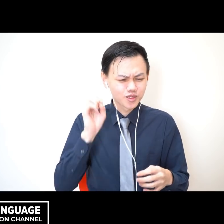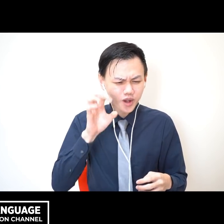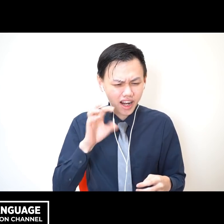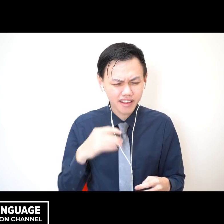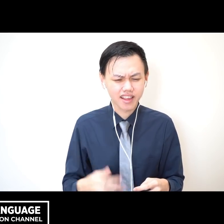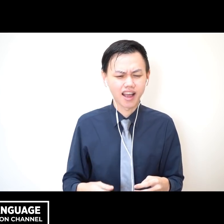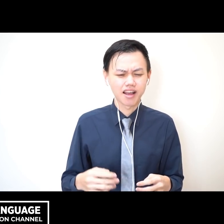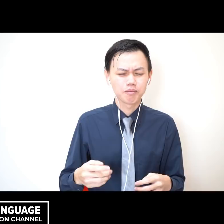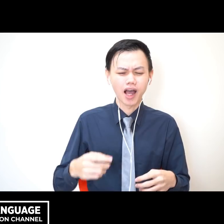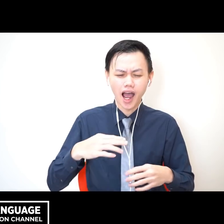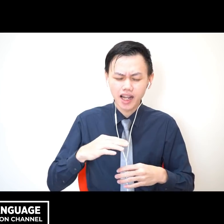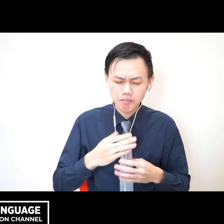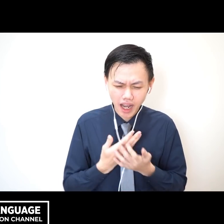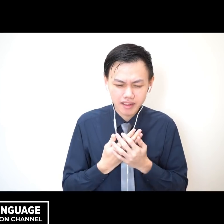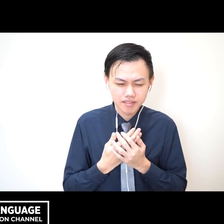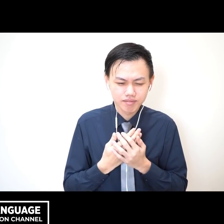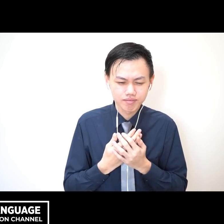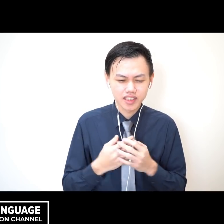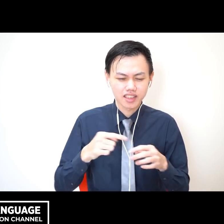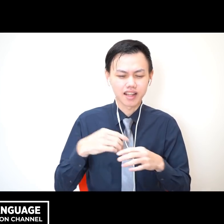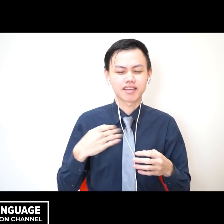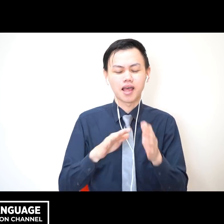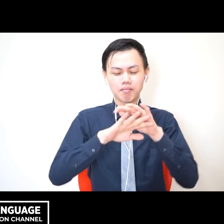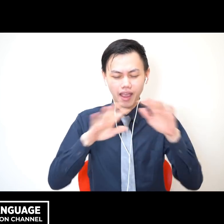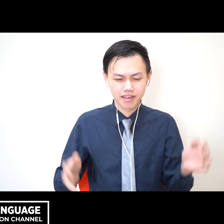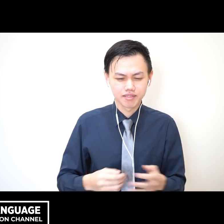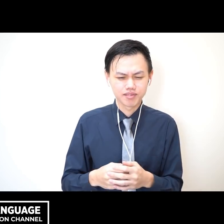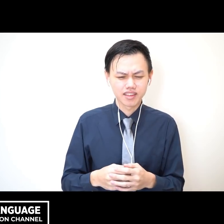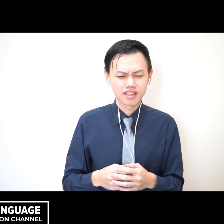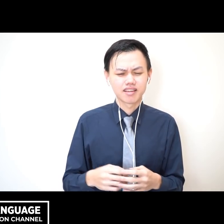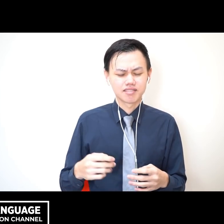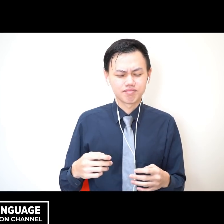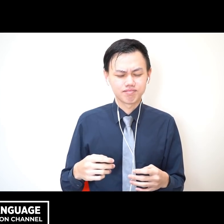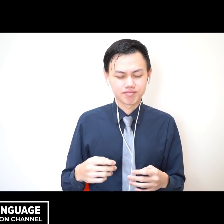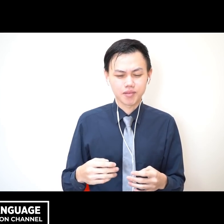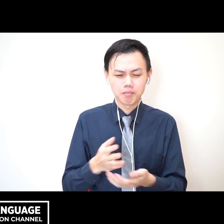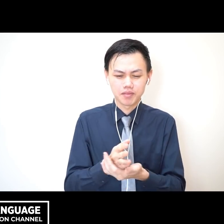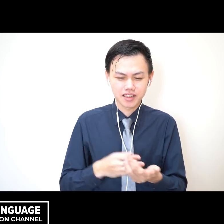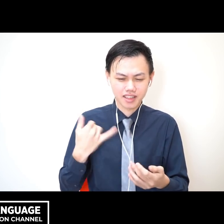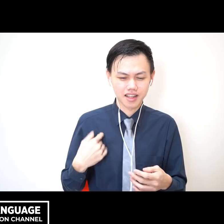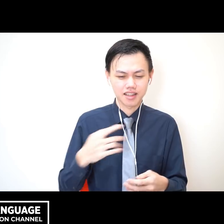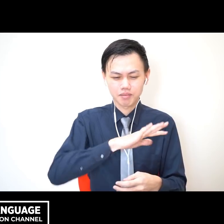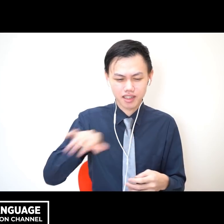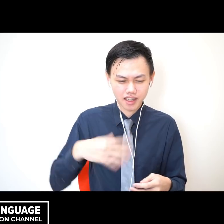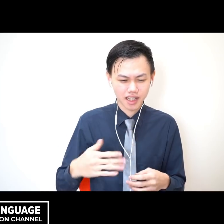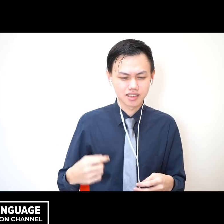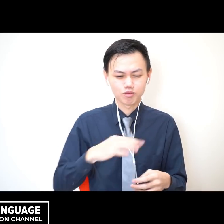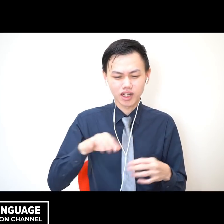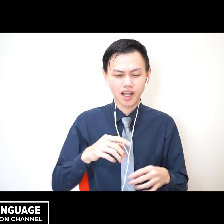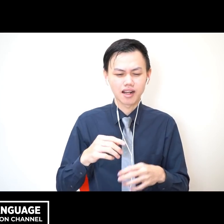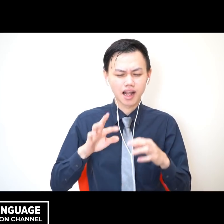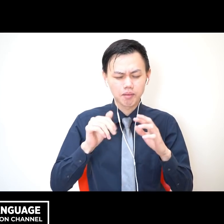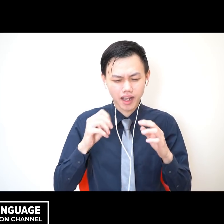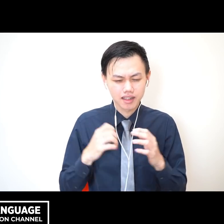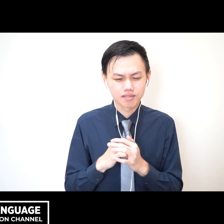favorite teachers in the world namanya Dr. Ravi Zacharias, dia mengatakan begini: the